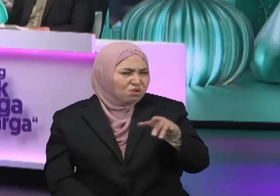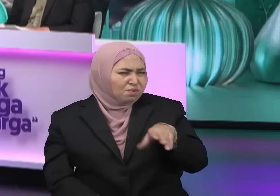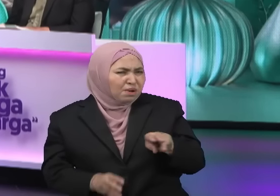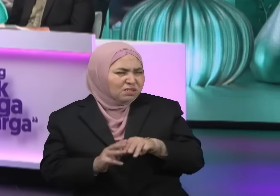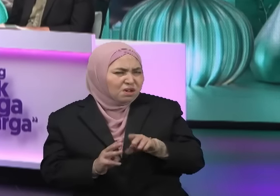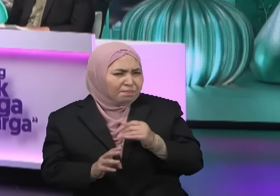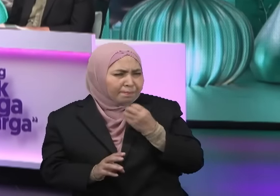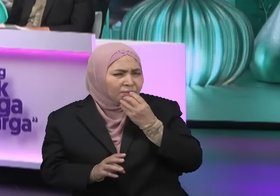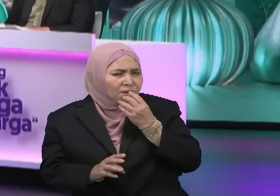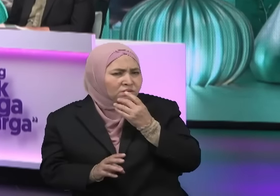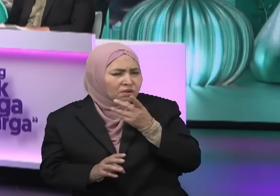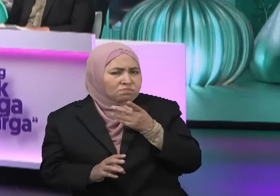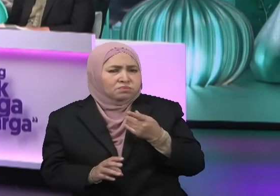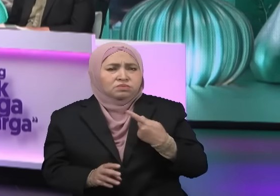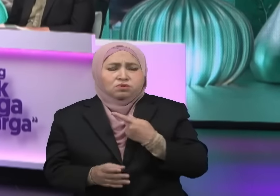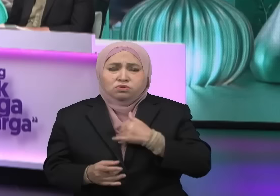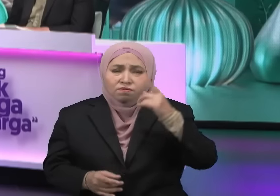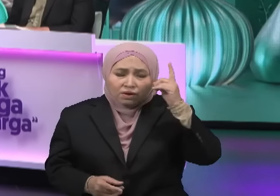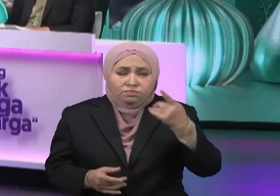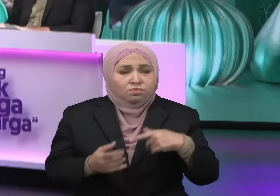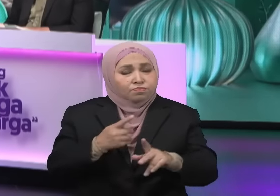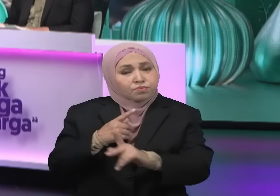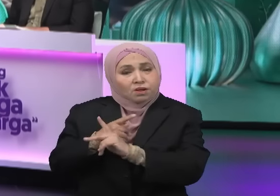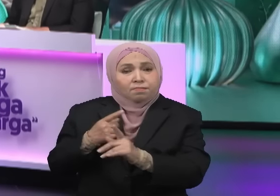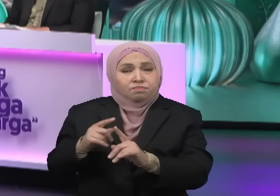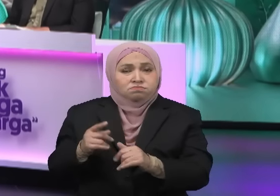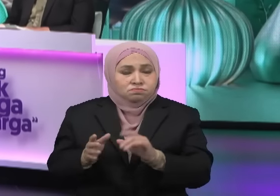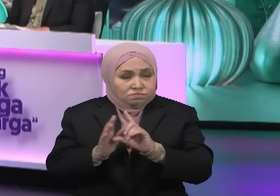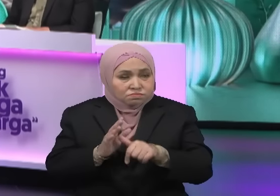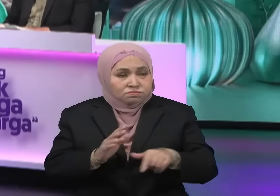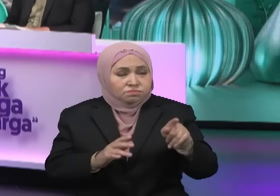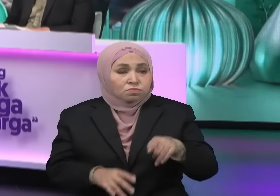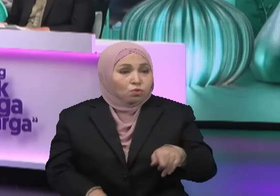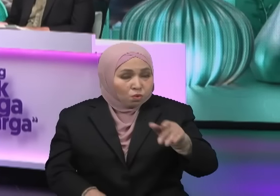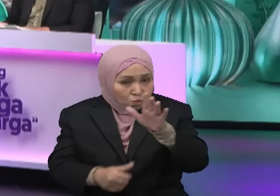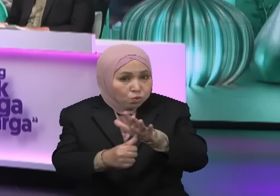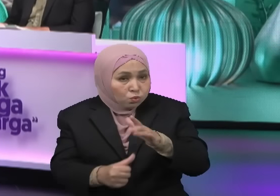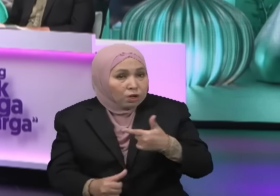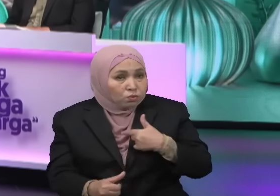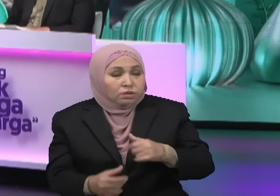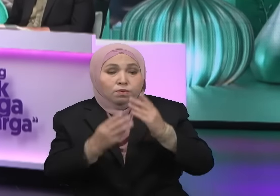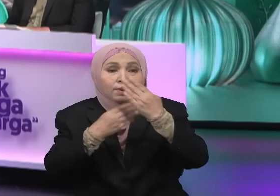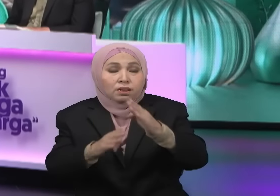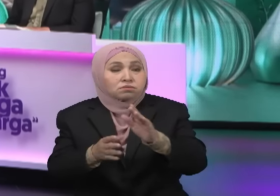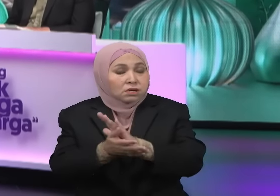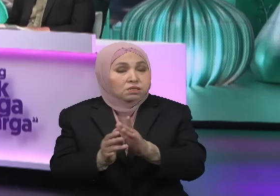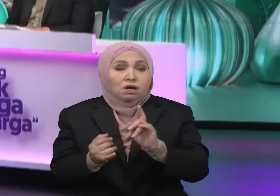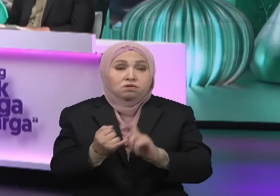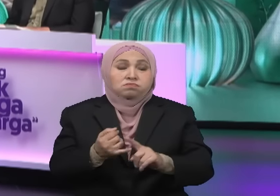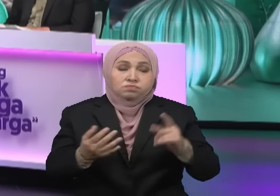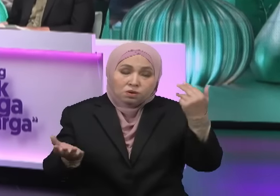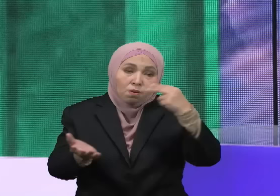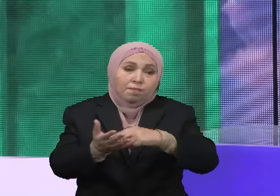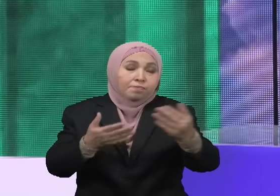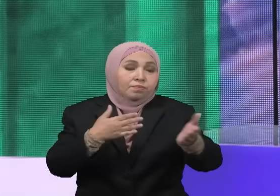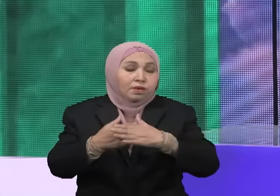macam, pasal kita dah faham, ya, kita simpan je lah kan. Nanti dia pula, oh kau kutuk aku pula, ya, dia pun balas. Ha, jadi akhirnya ulang balik